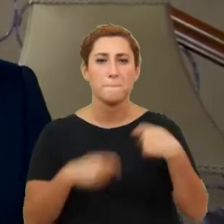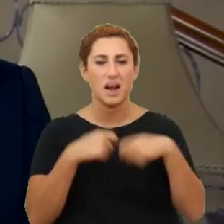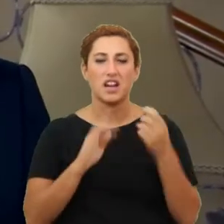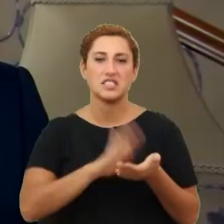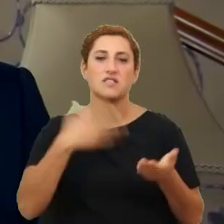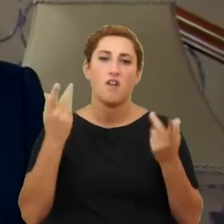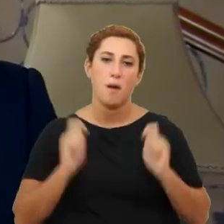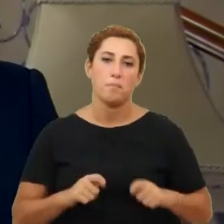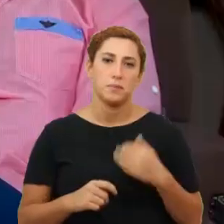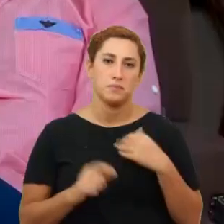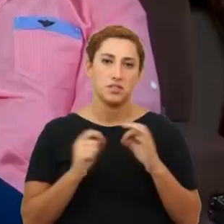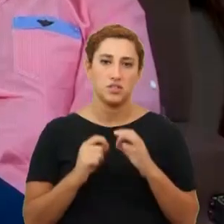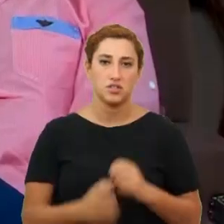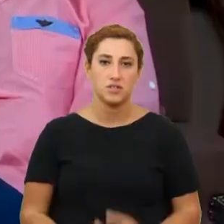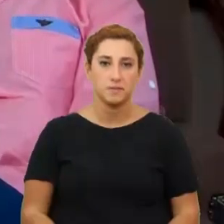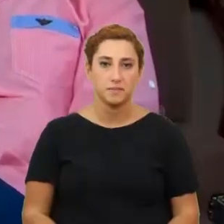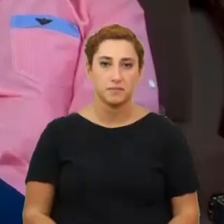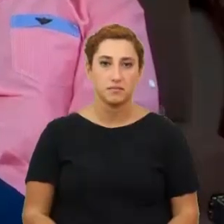bankadan istifa ettim Biricik. Aa!